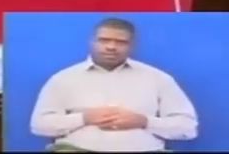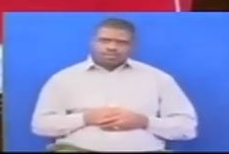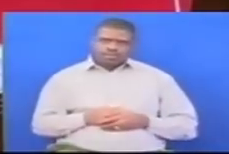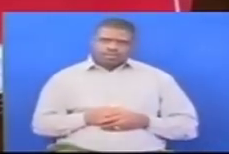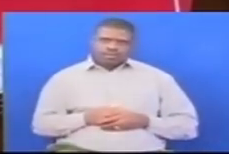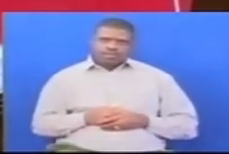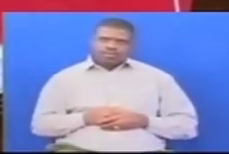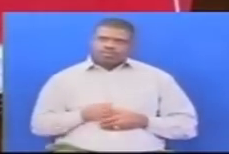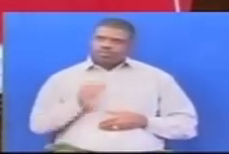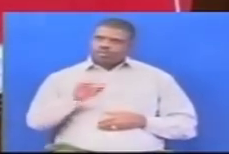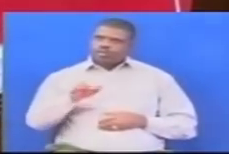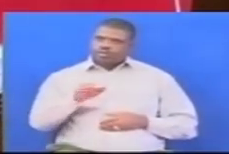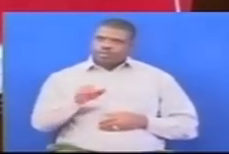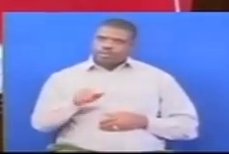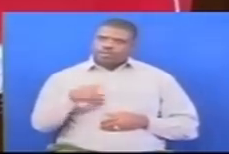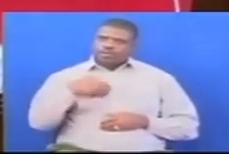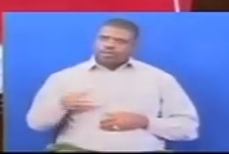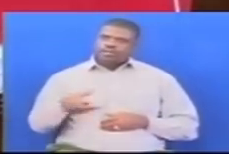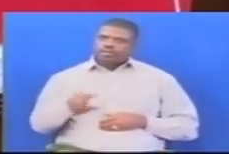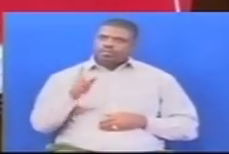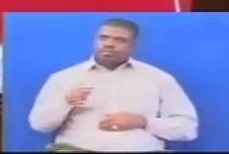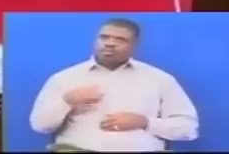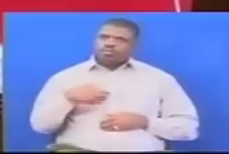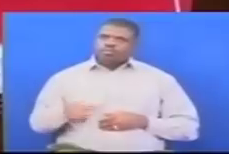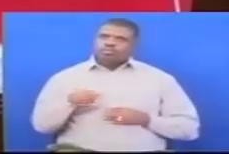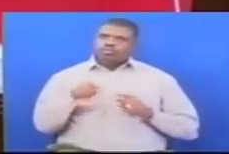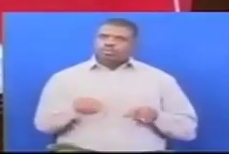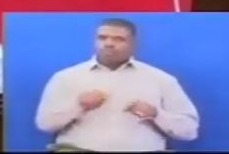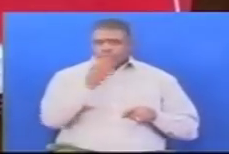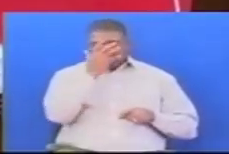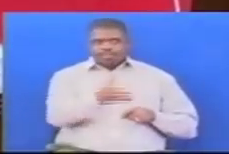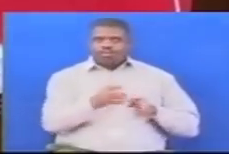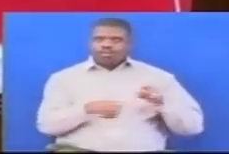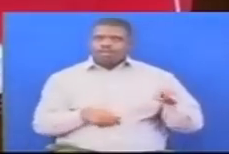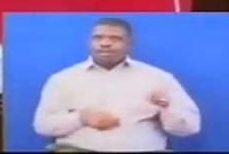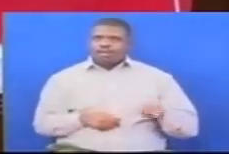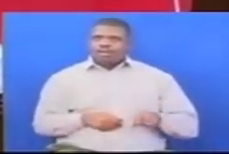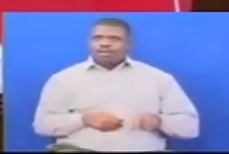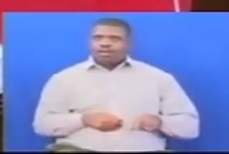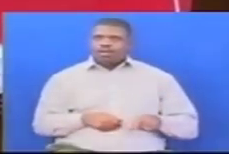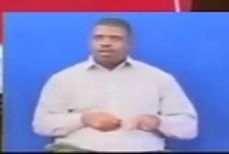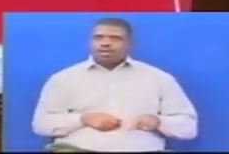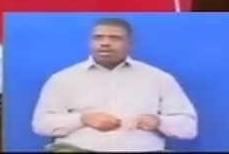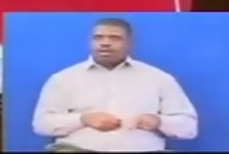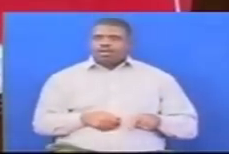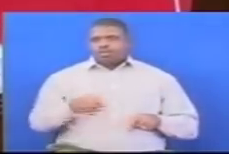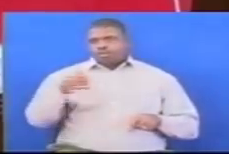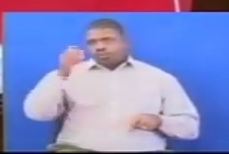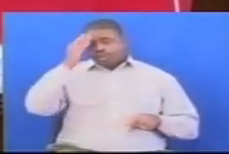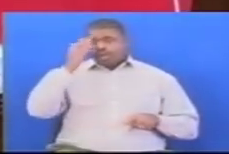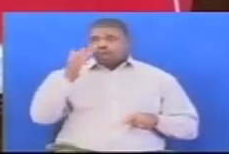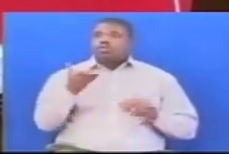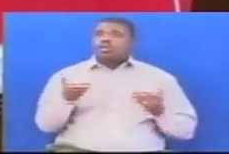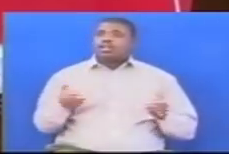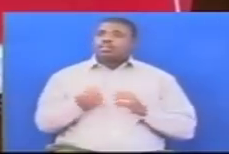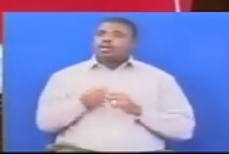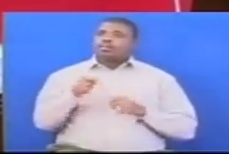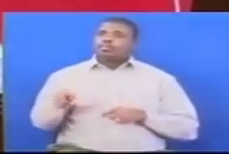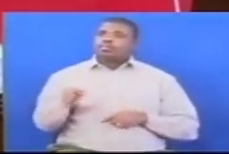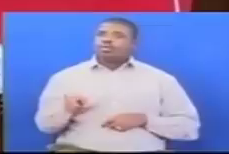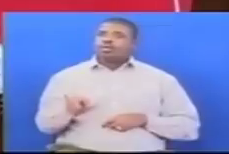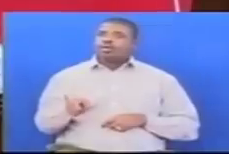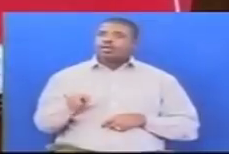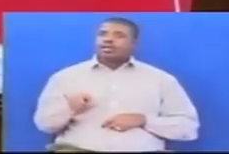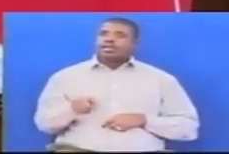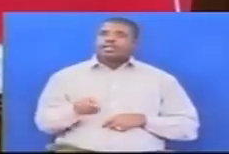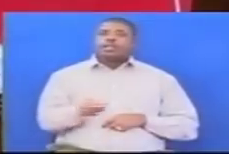tunawambia waziri, mtu tunawambia waziri, yuko waziri moja nikimtaje itakuwa aibu. Akanambia utajuaje haya mambo mheshimiwa kesi. Nikamwambia utakushtaki